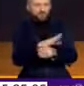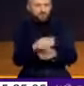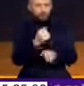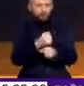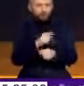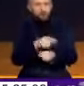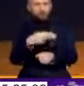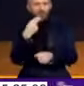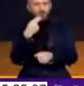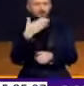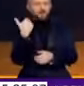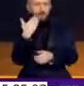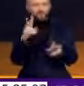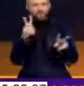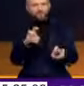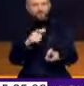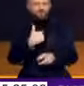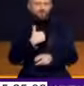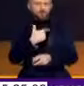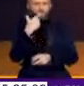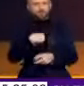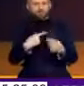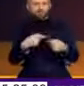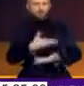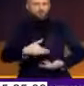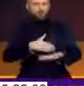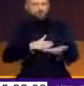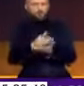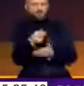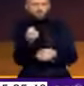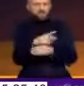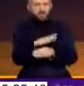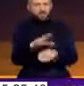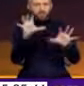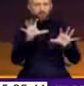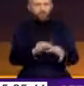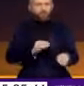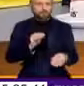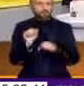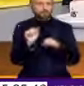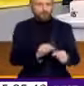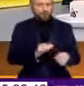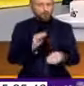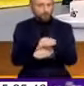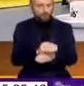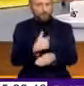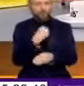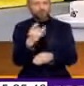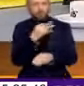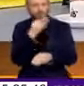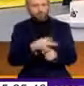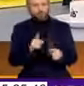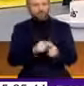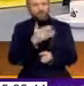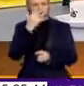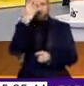людиною нетрадиційної сексуальної орієнтації, тоді тебе не звільнять, бо законодавство тебе захищає додатково. І, в принципі, я ще раз зазначу, це така